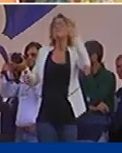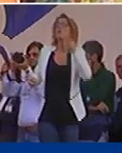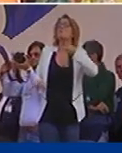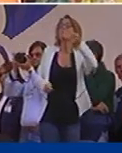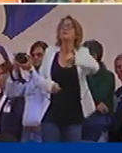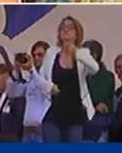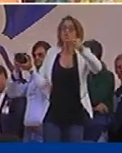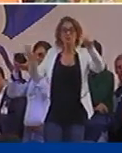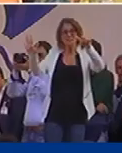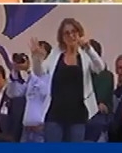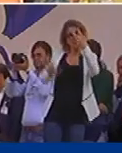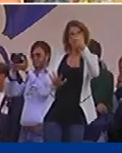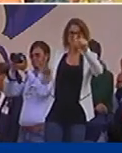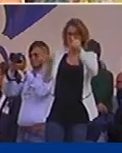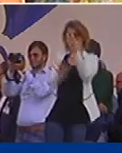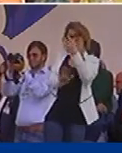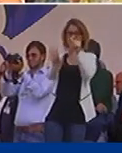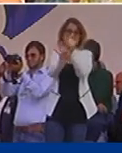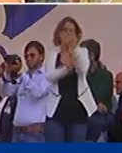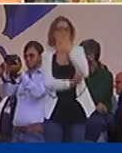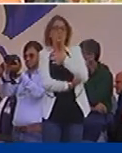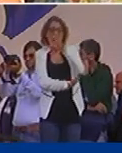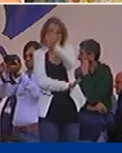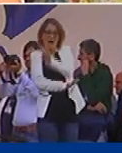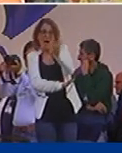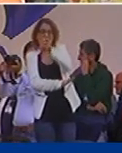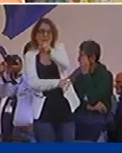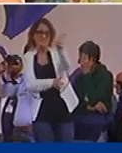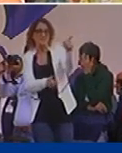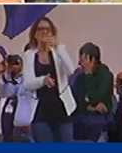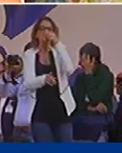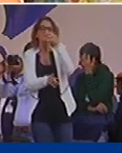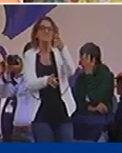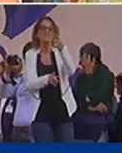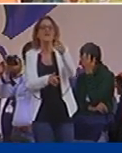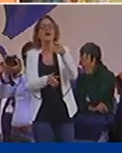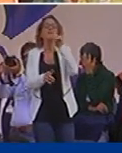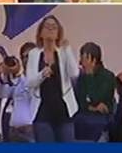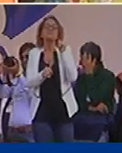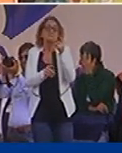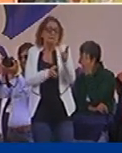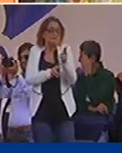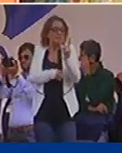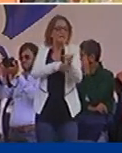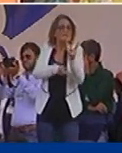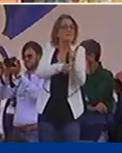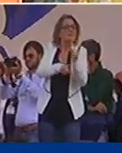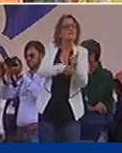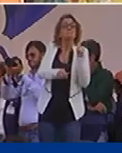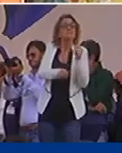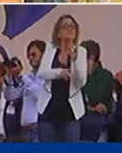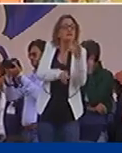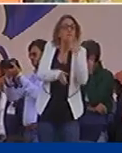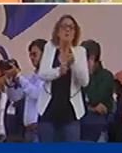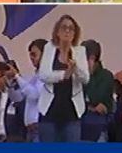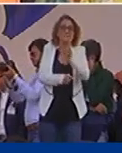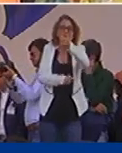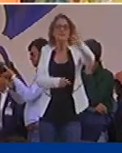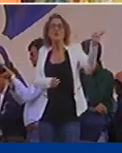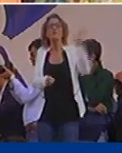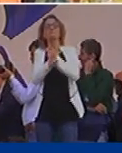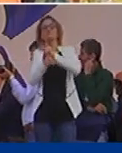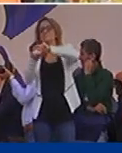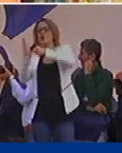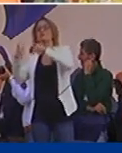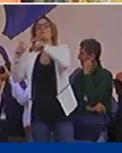pensione a 63 a 64 65 anni, quindi prima di avere un piede nella fossa, dovete sottoscrivere con una